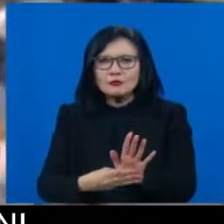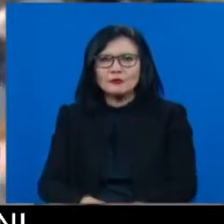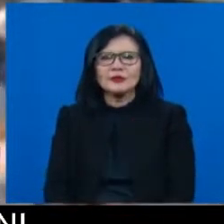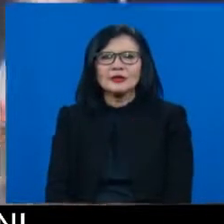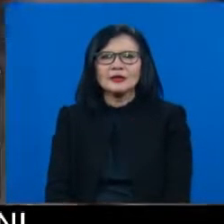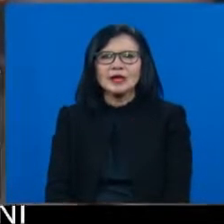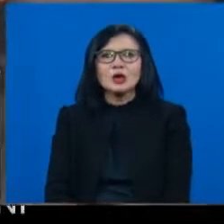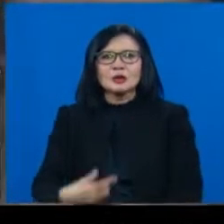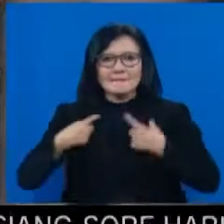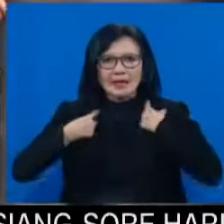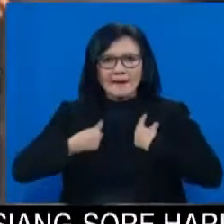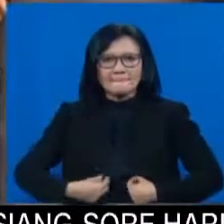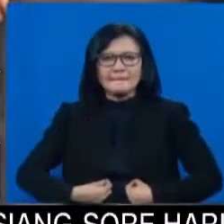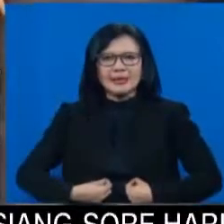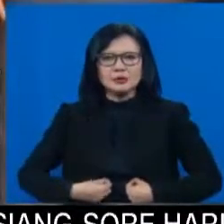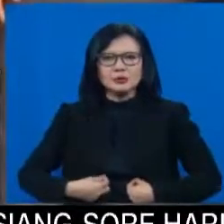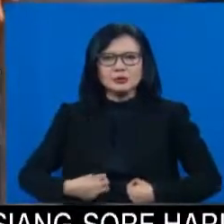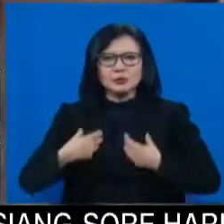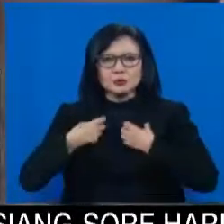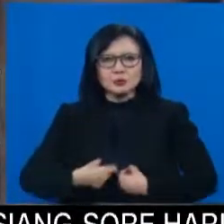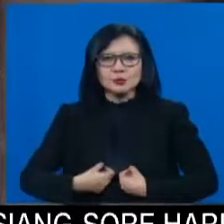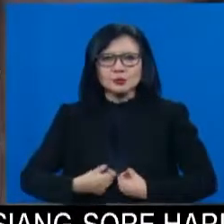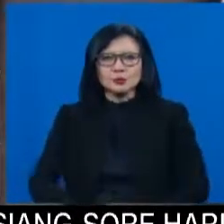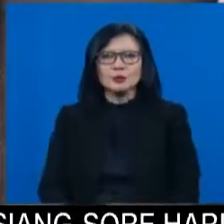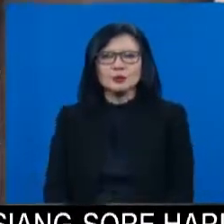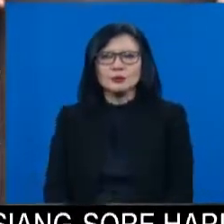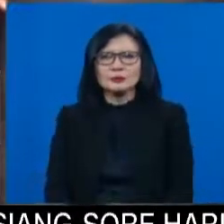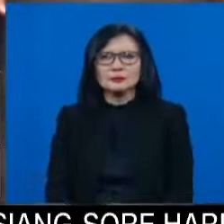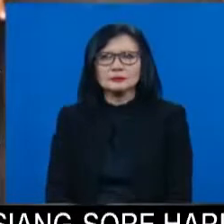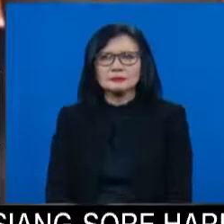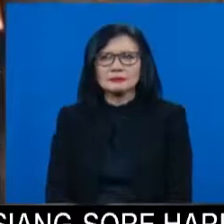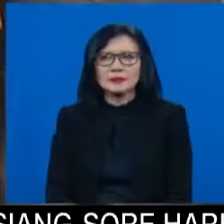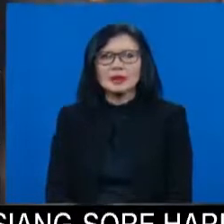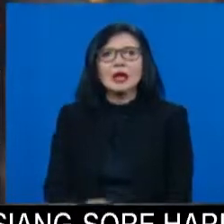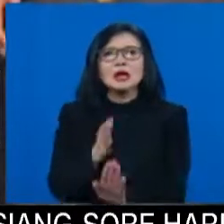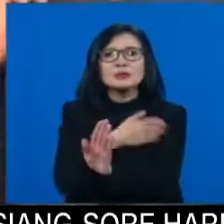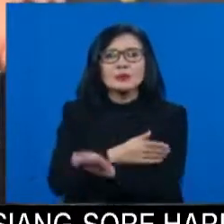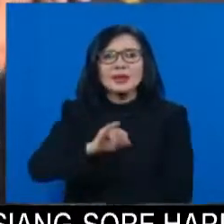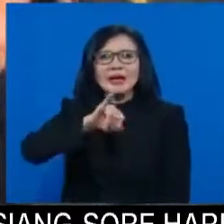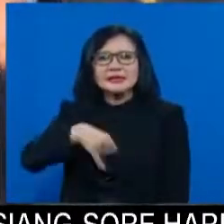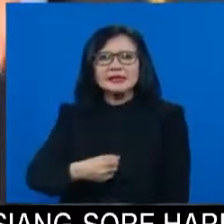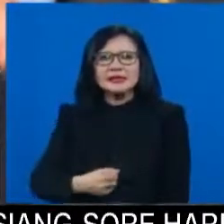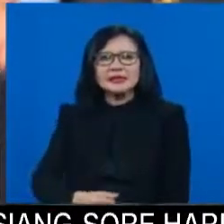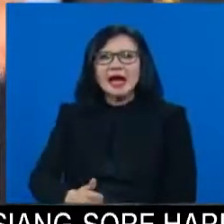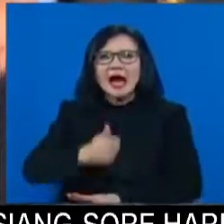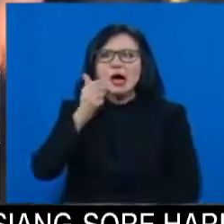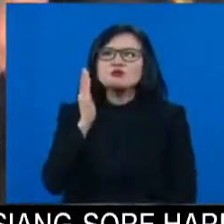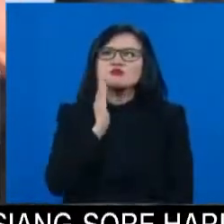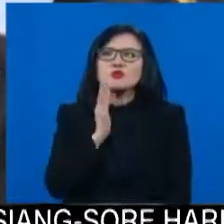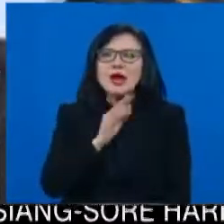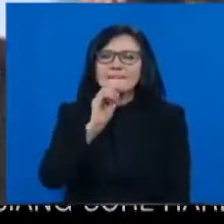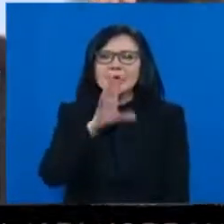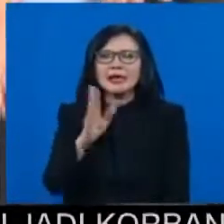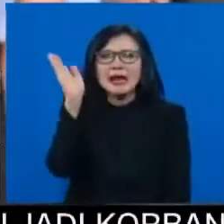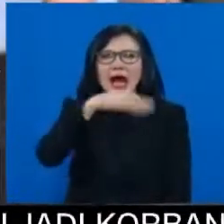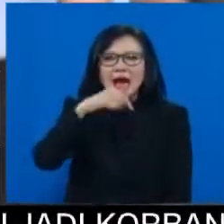mengenakan rompi tahanan kejaksaan sebelumnya Jaksa Agung muda tindak pidana umum menyatakan hari ini